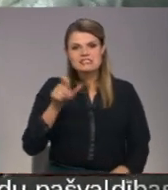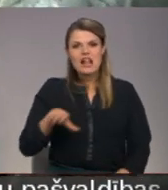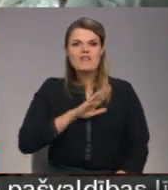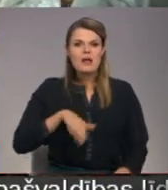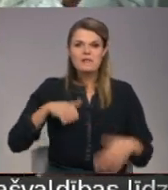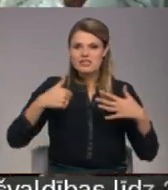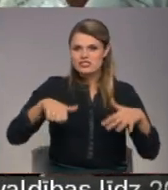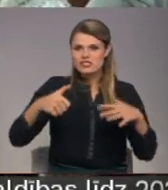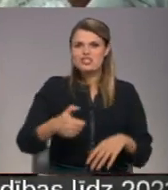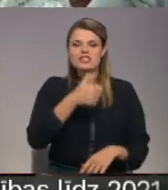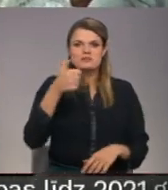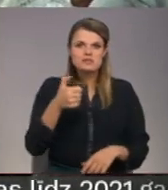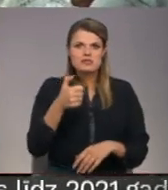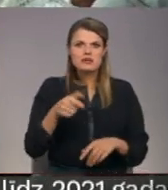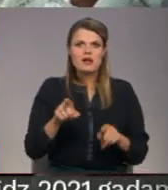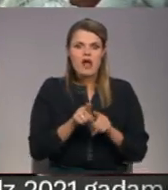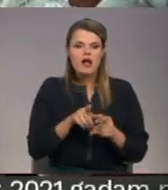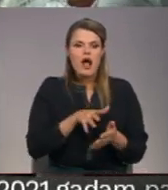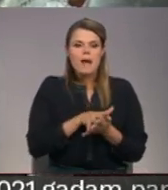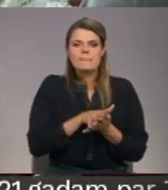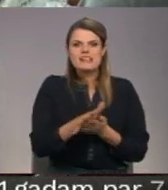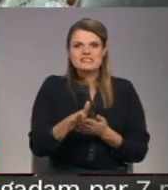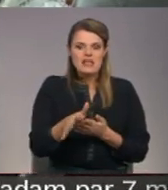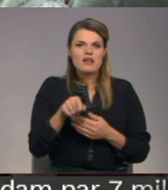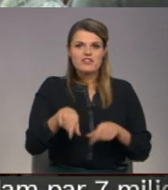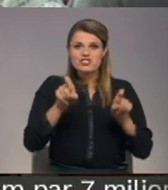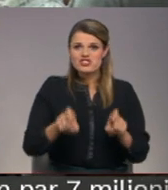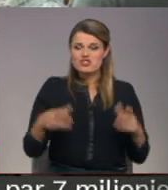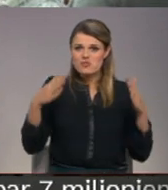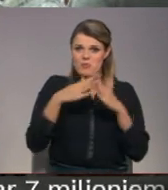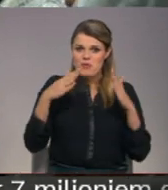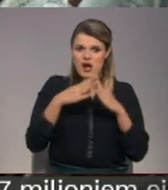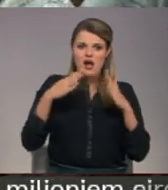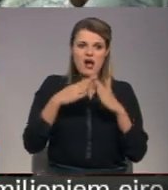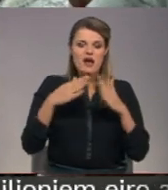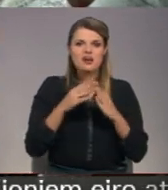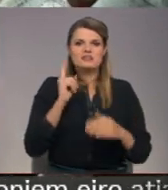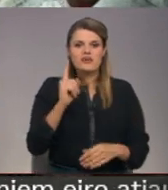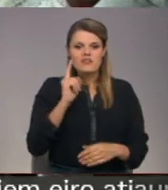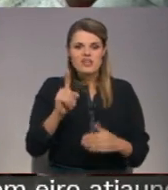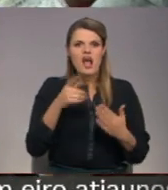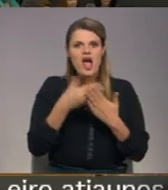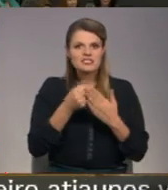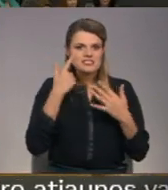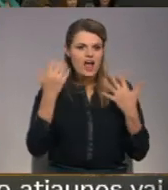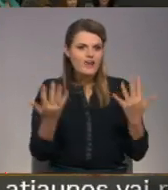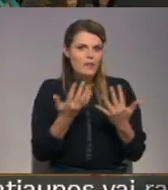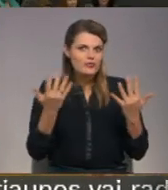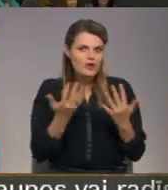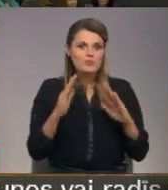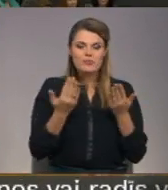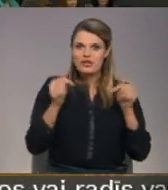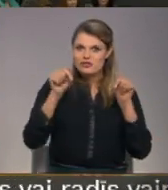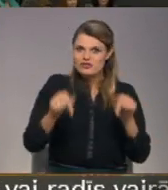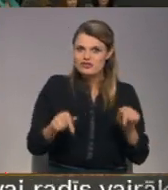gadu, viņi kā paterēti, saprotat, viņi sēž mājas un tikai ar savu domu.